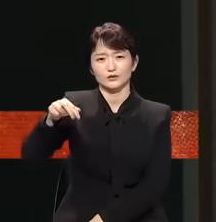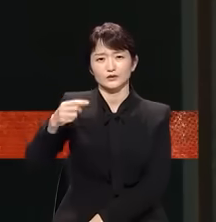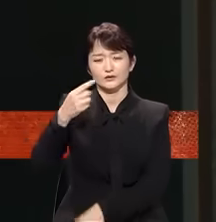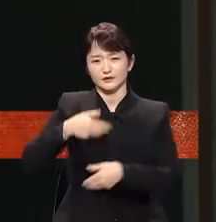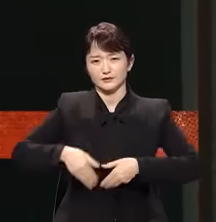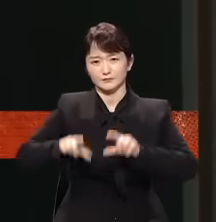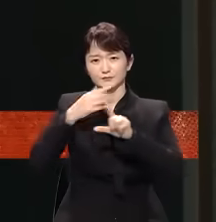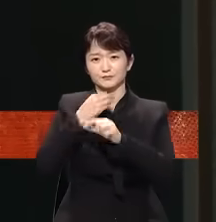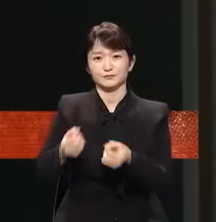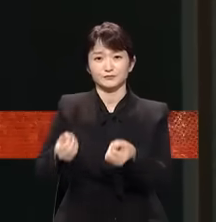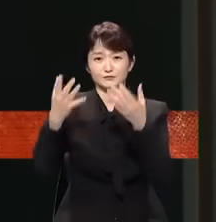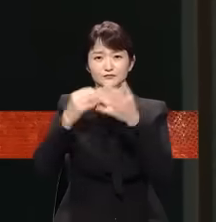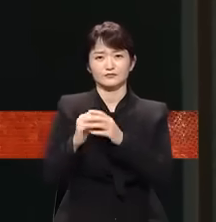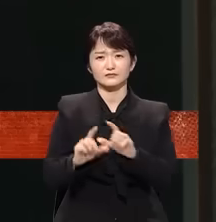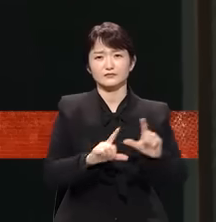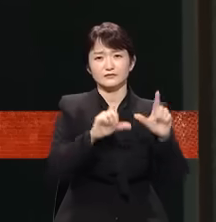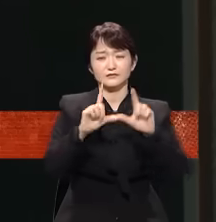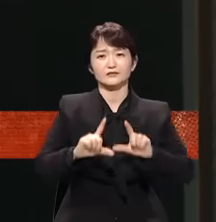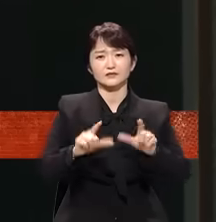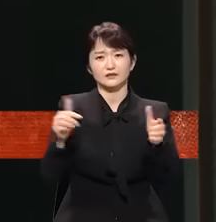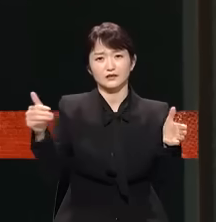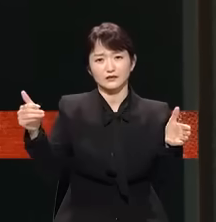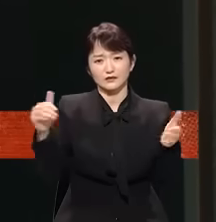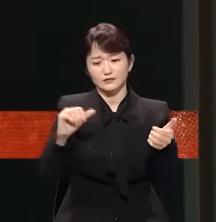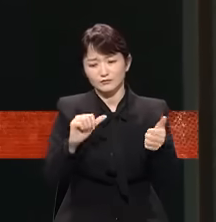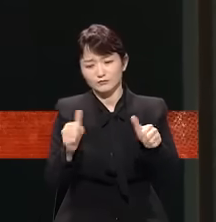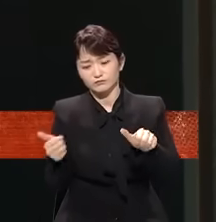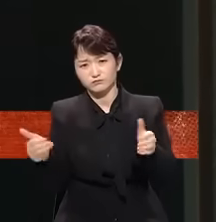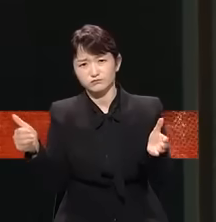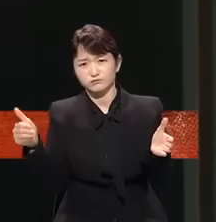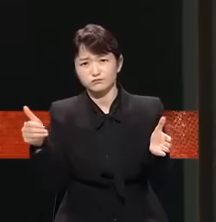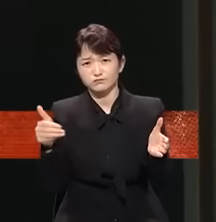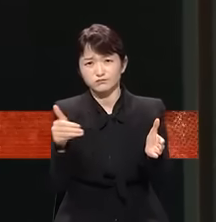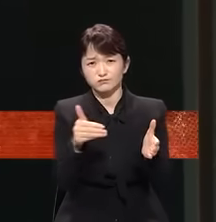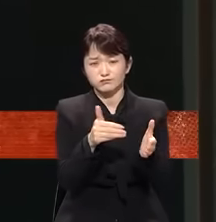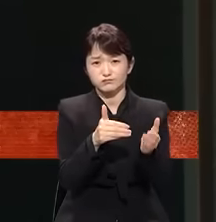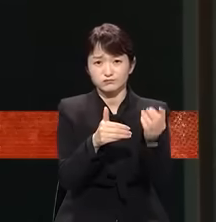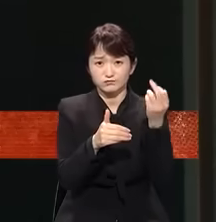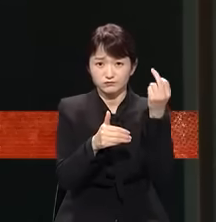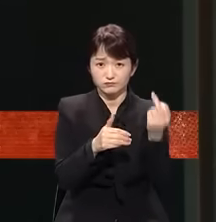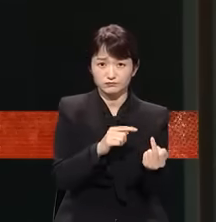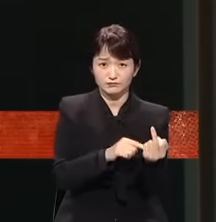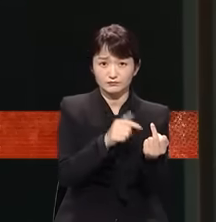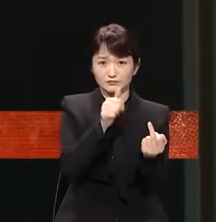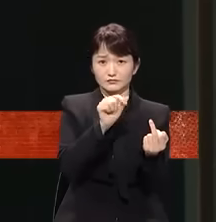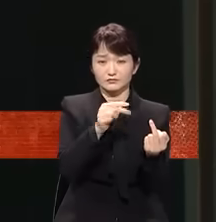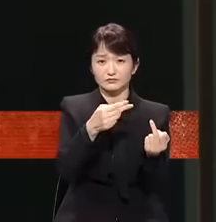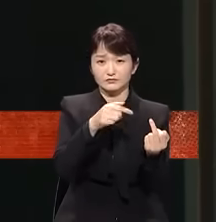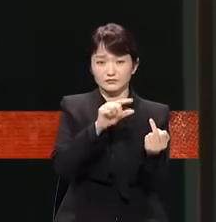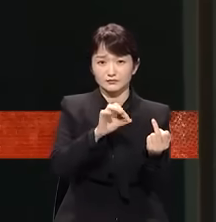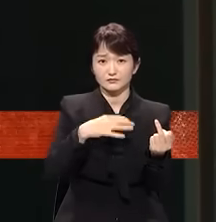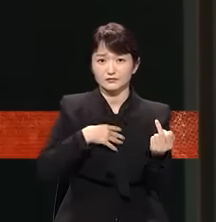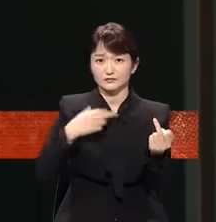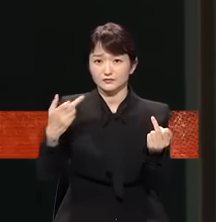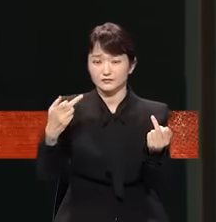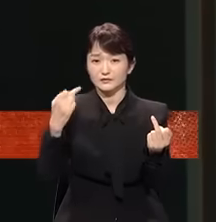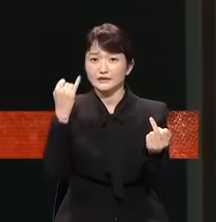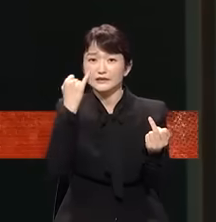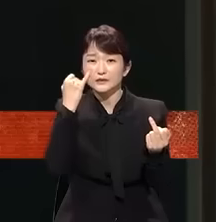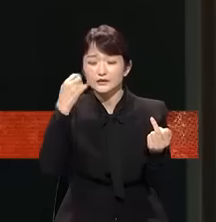님 어 살날이 얼마 남지 않은 남동생한테 남동생 한 태경이 안산사는 이모